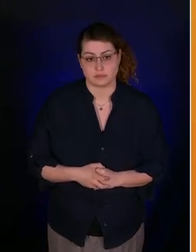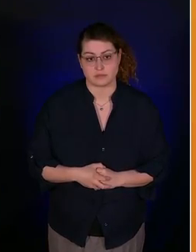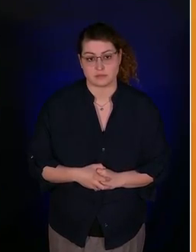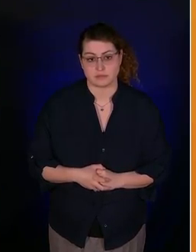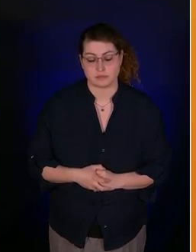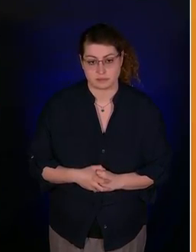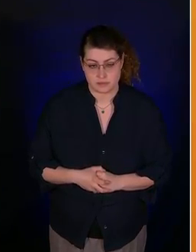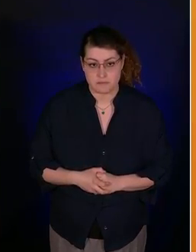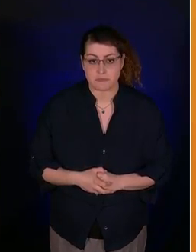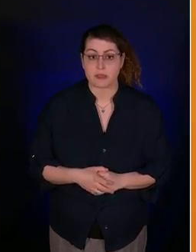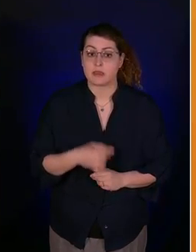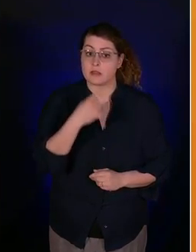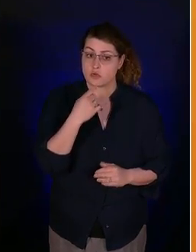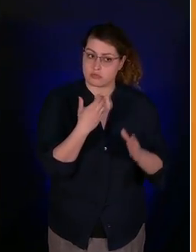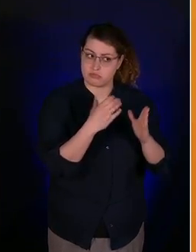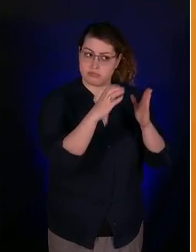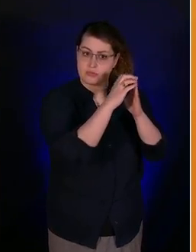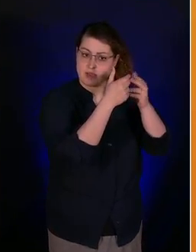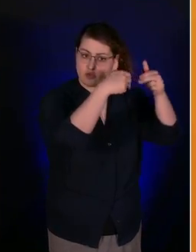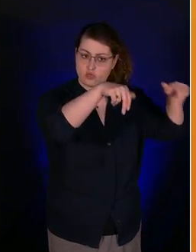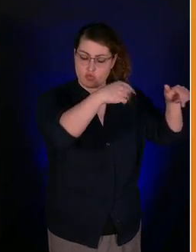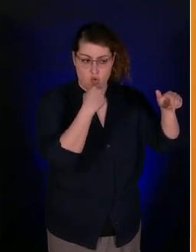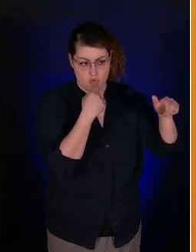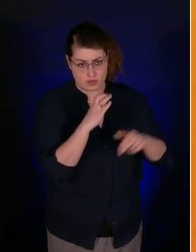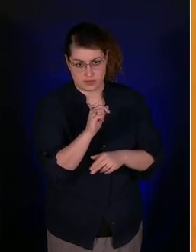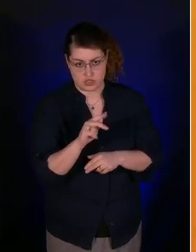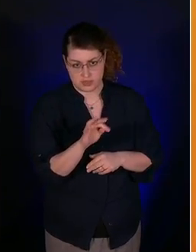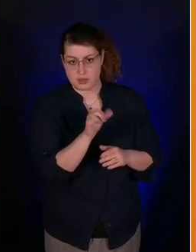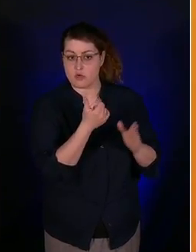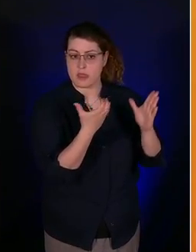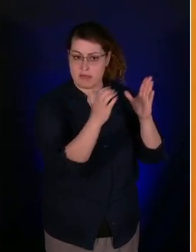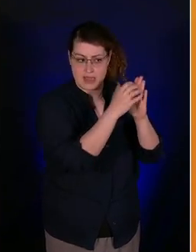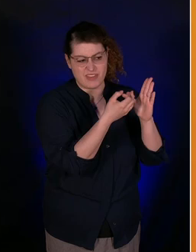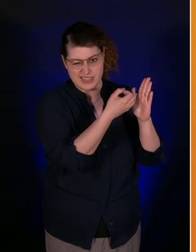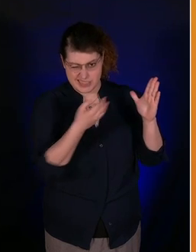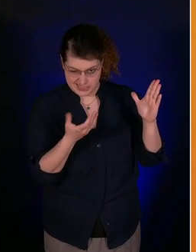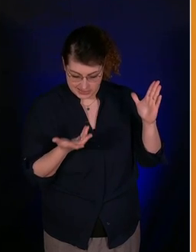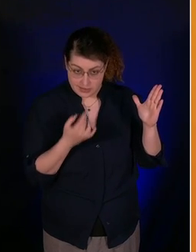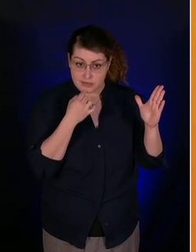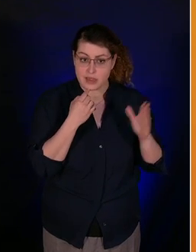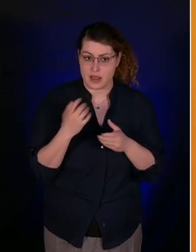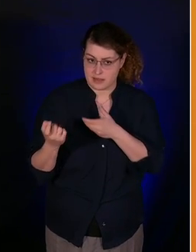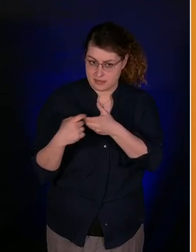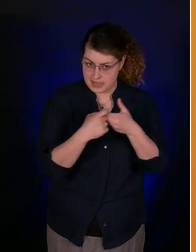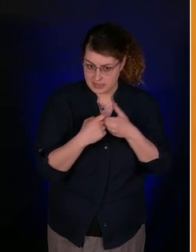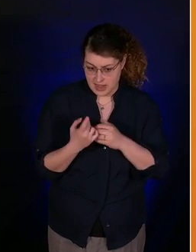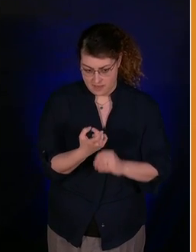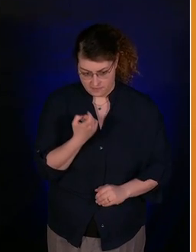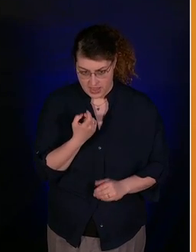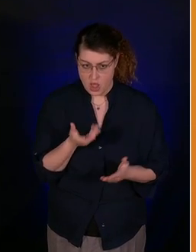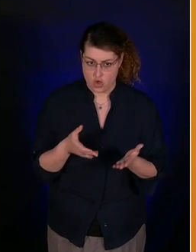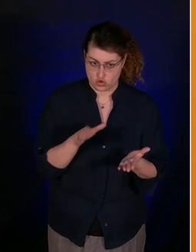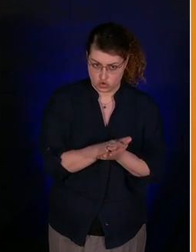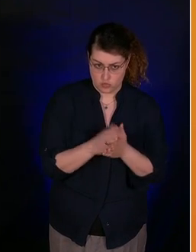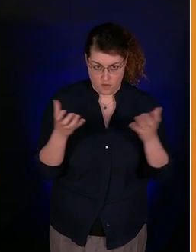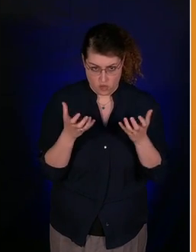De surcroît, le préambule des statuts de la CGT en son premier paragraphe stipule « Le syndicalisme est né de la double volonté